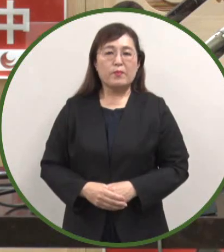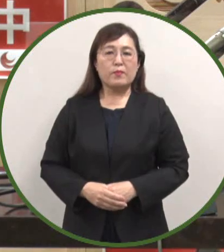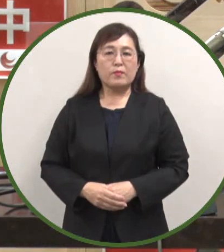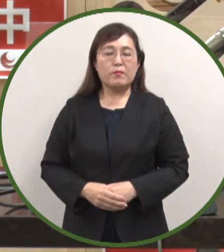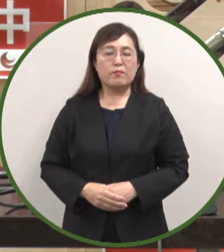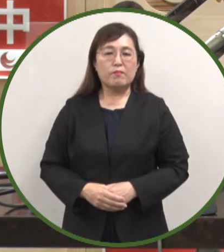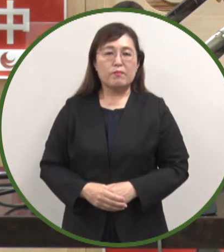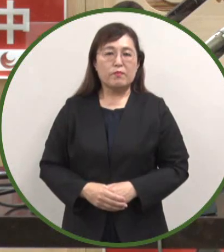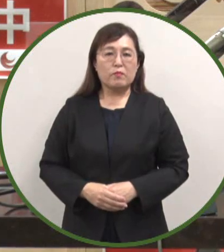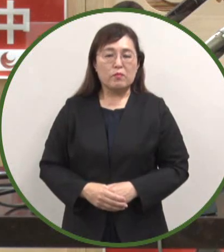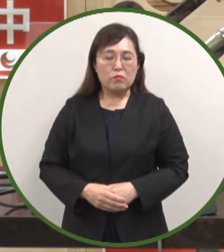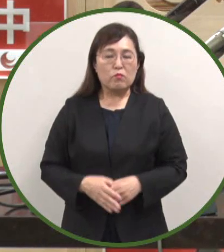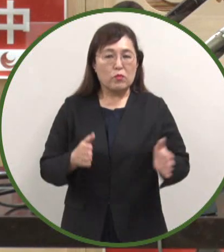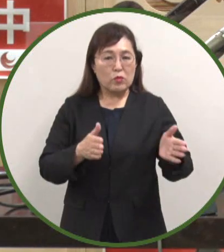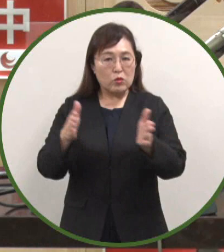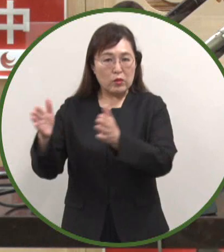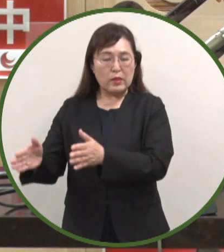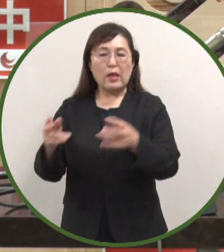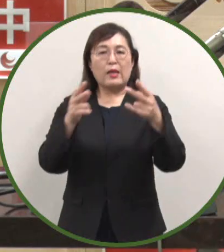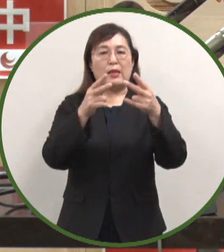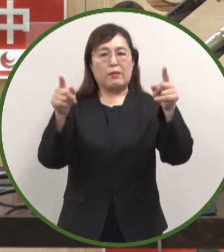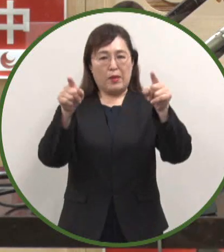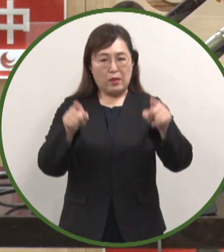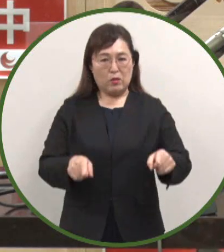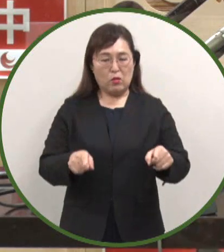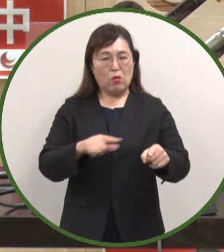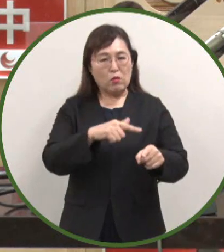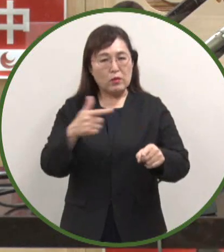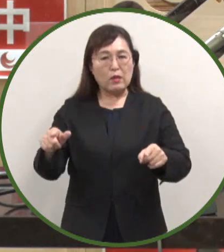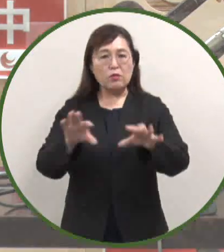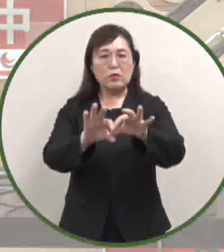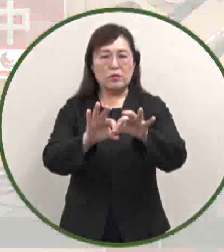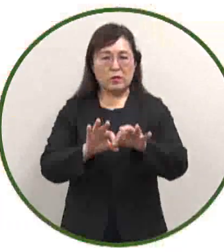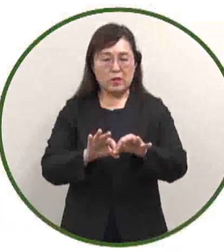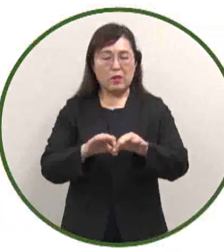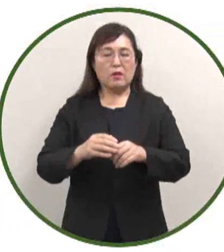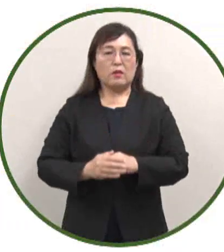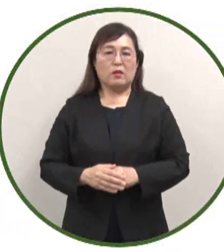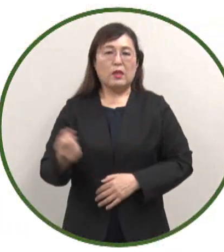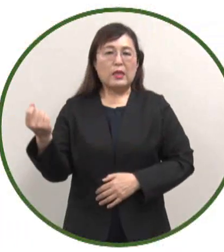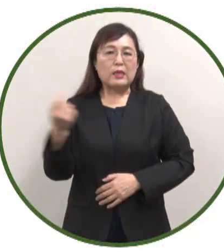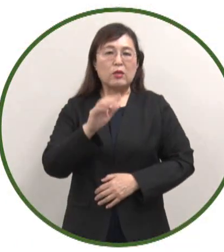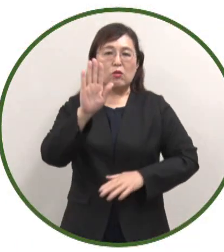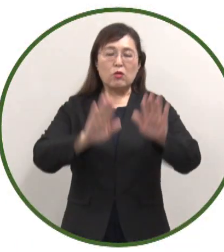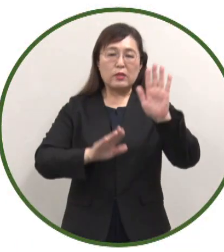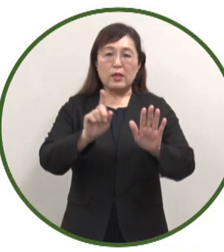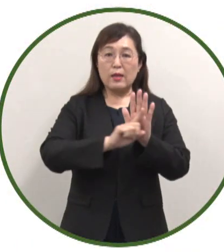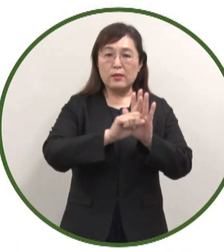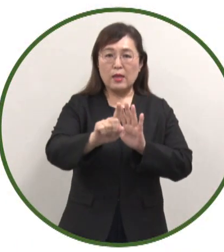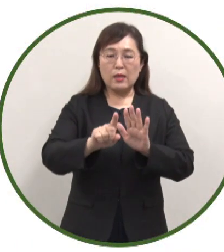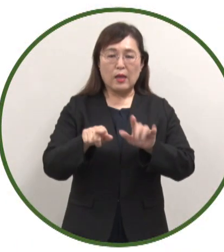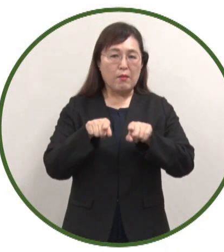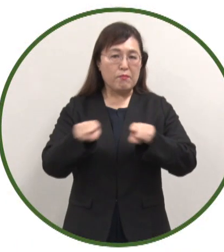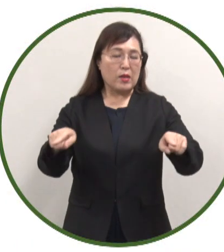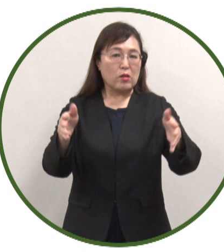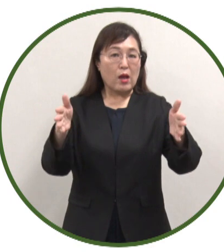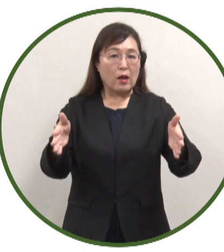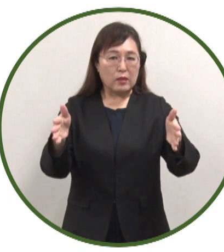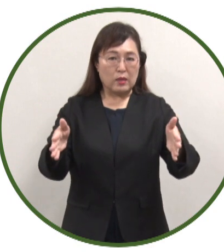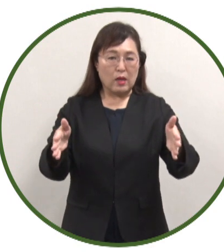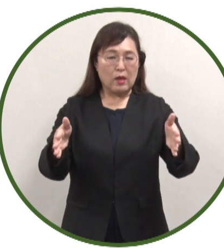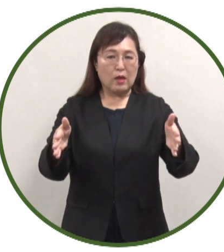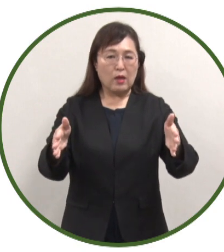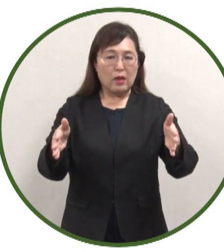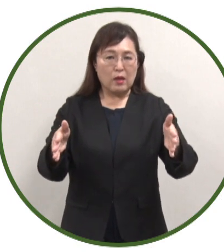続きまして、イベント等についてでございます。緊急事態宣言の期間中、人数